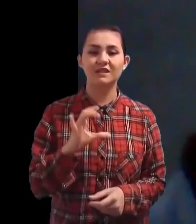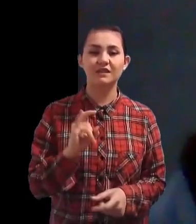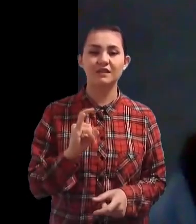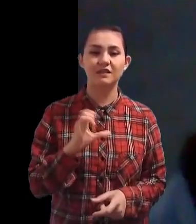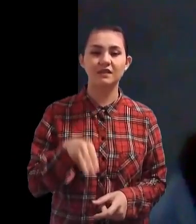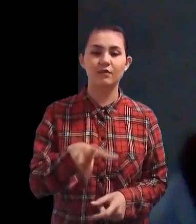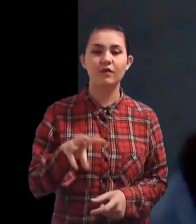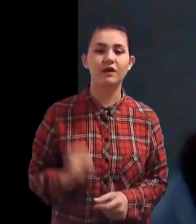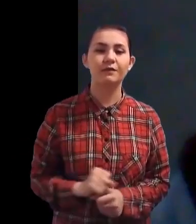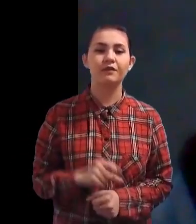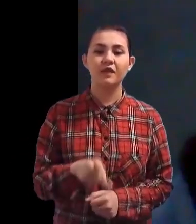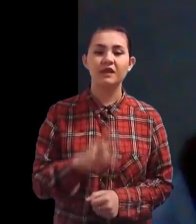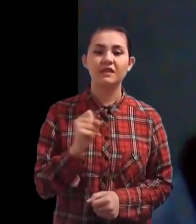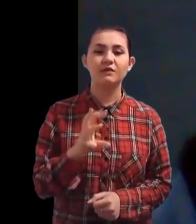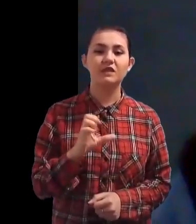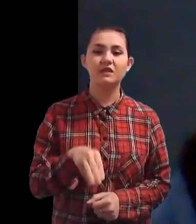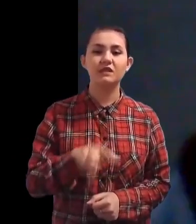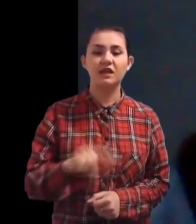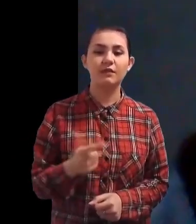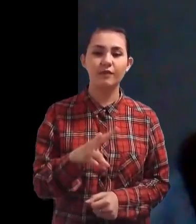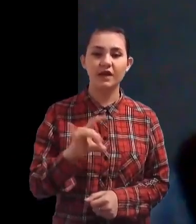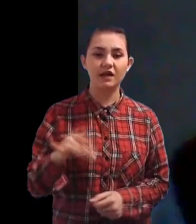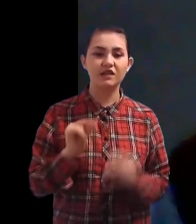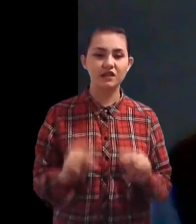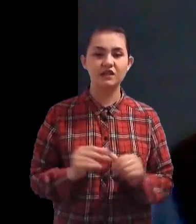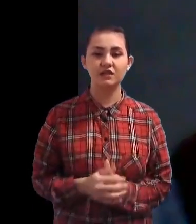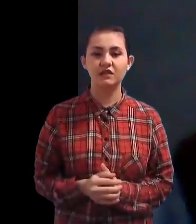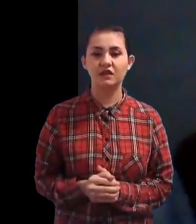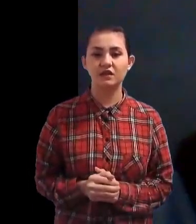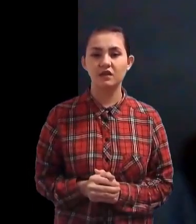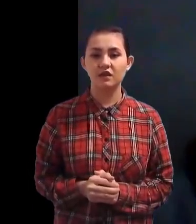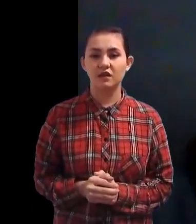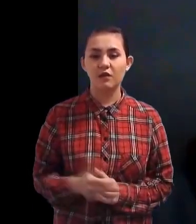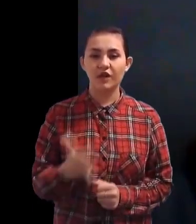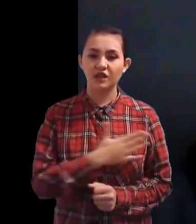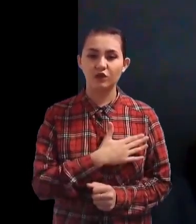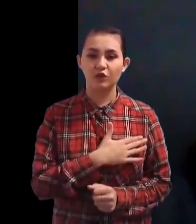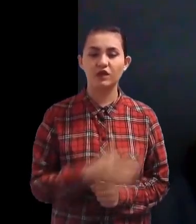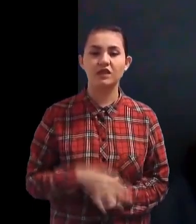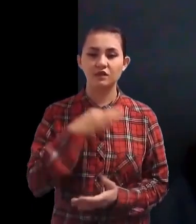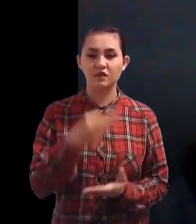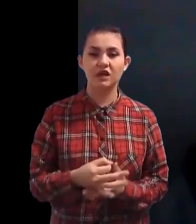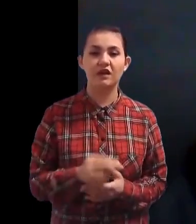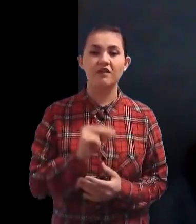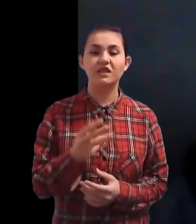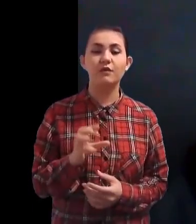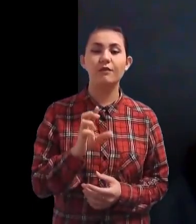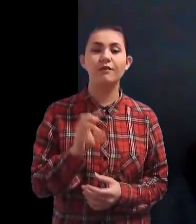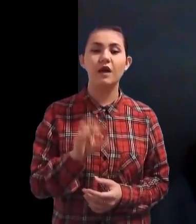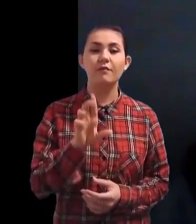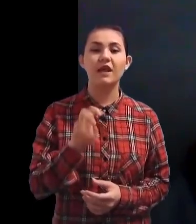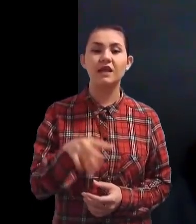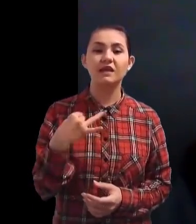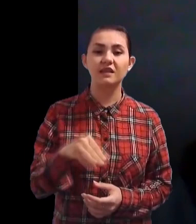Там заместитель мэра честно, положа руку на сердце, сказал, чем белее тариф, тем выше, чем